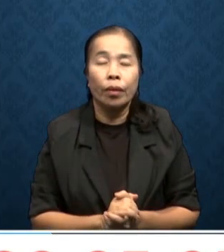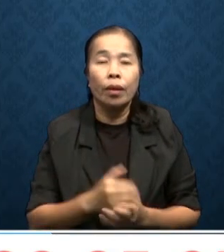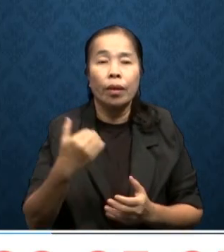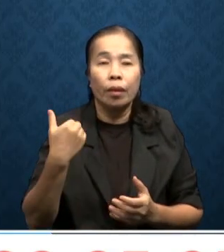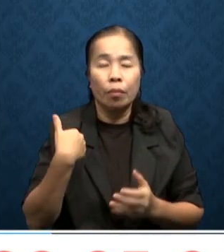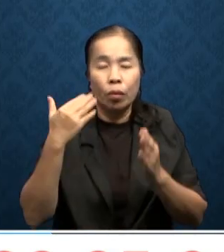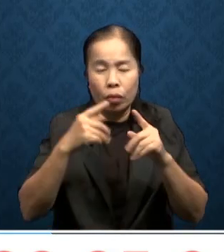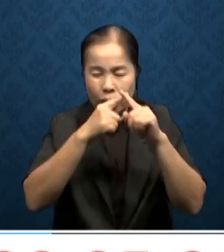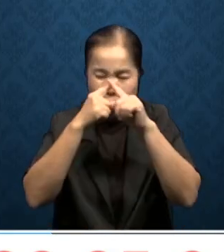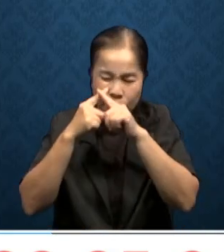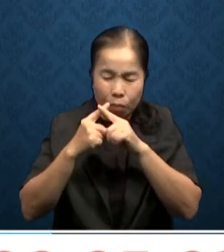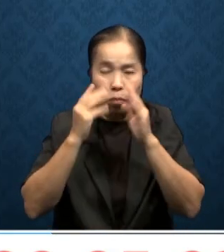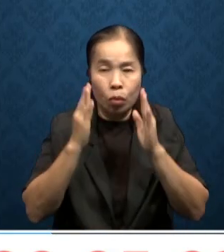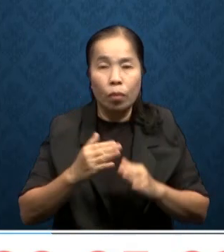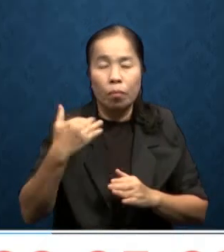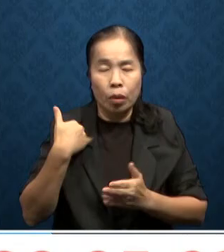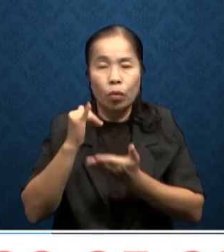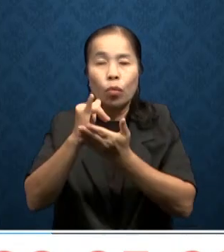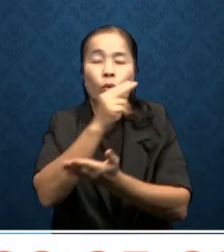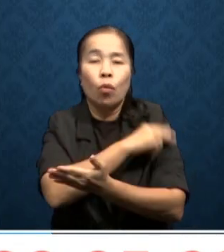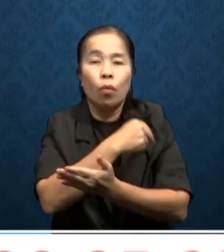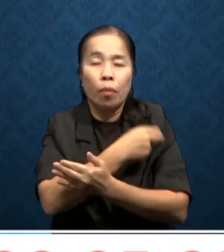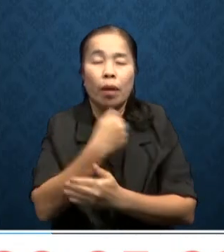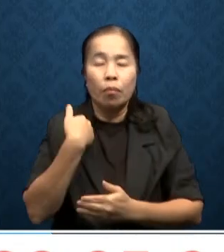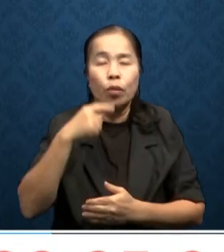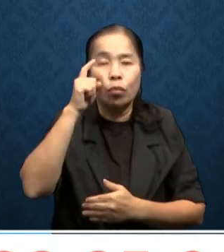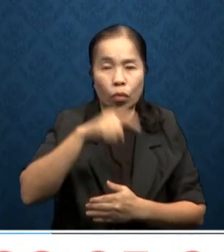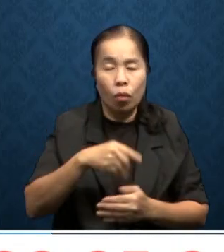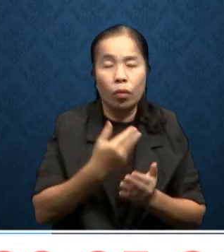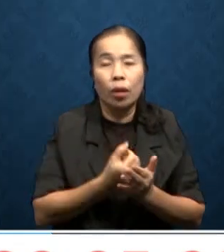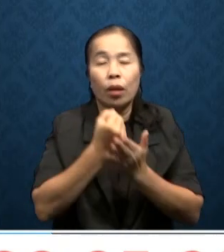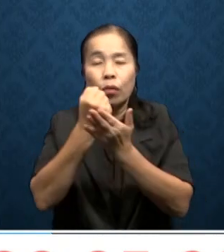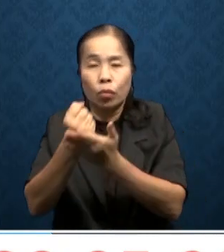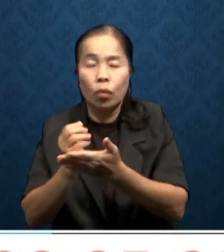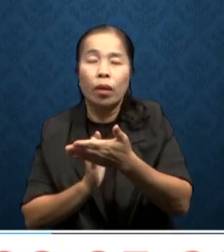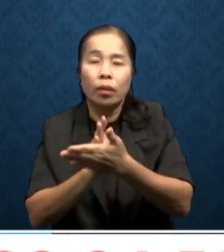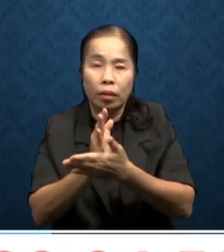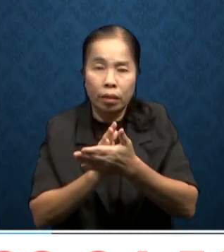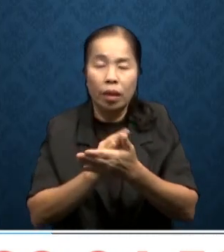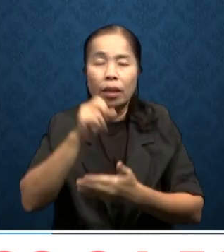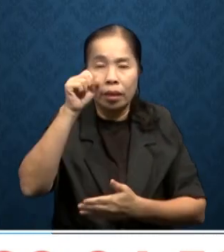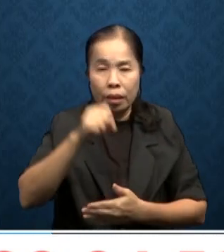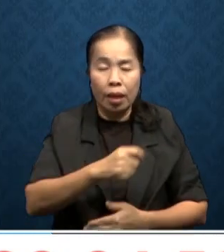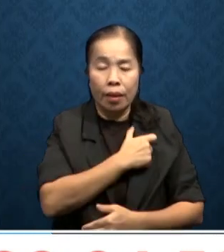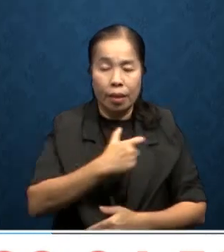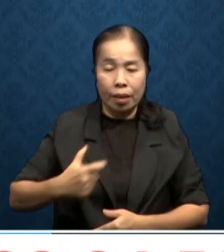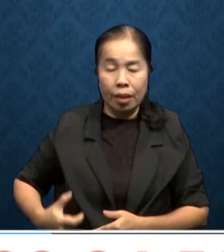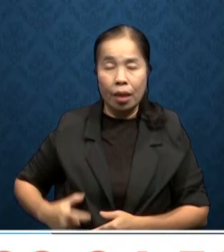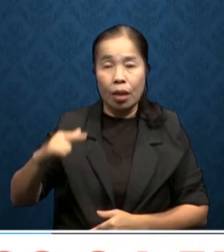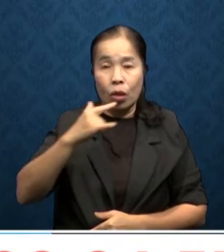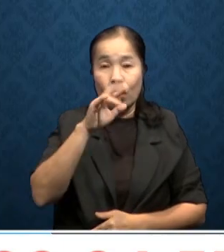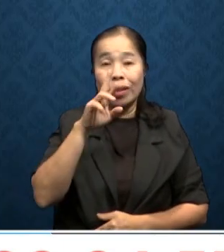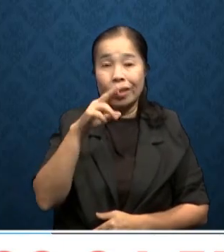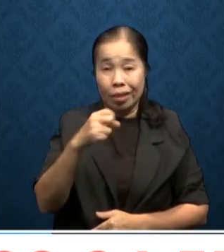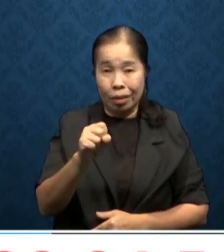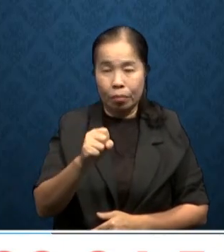ที่บาทเจ็บที่โงบาลซึ่ตองมีการเยอะยาบางส่วนด้วยถงแม้จะอยู่ในพระราชนุคตแต่ว่ายาติที่ไปครับไปเฝ้า